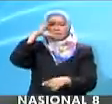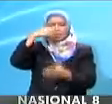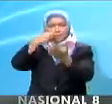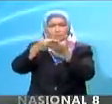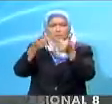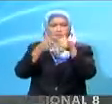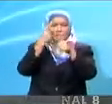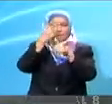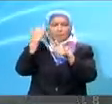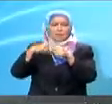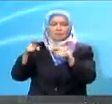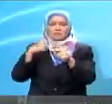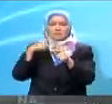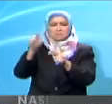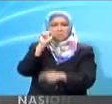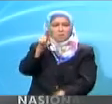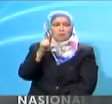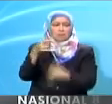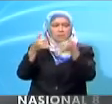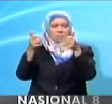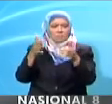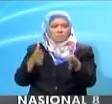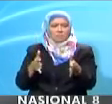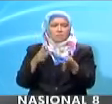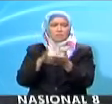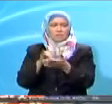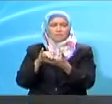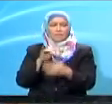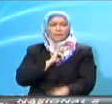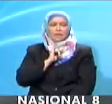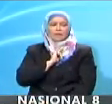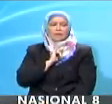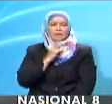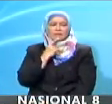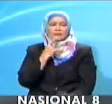Jadi buat masa ni saya kena minta Presiden duit